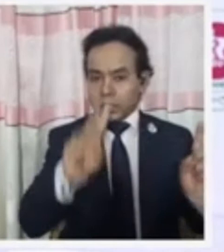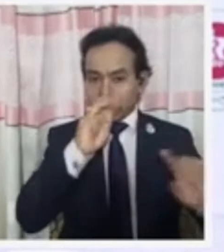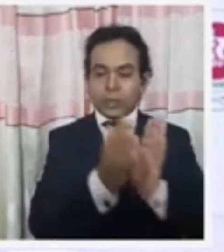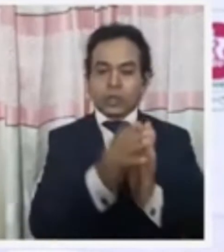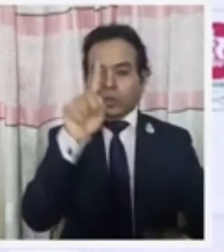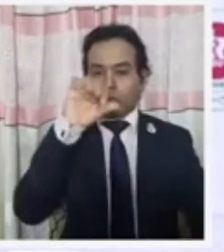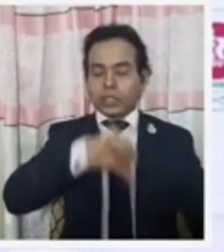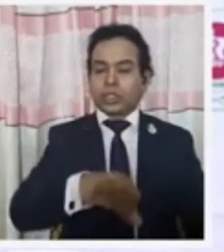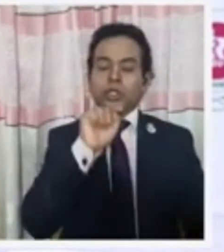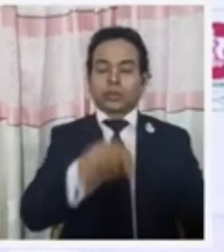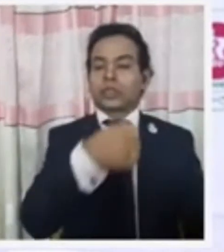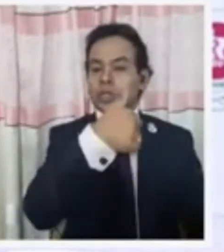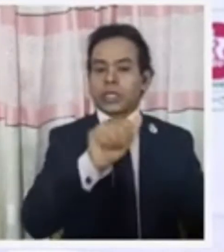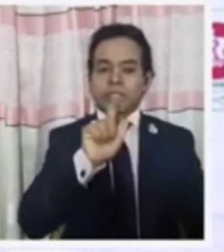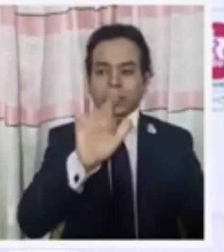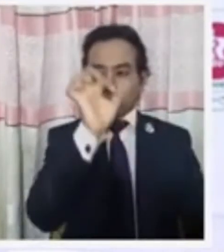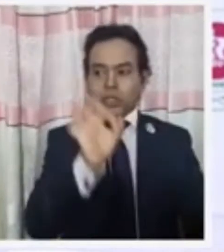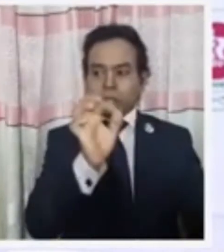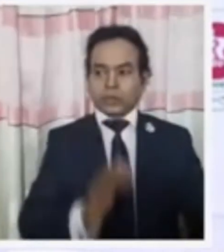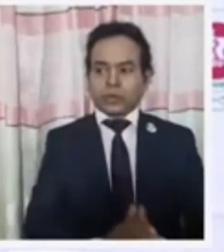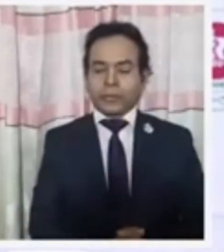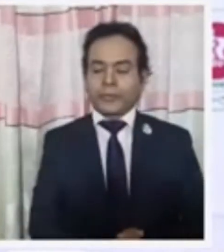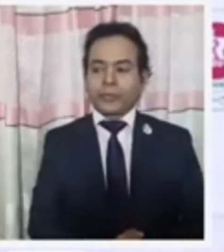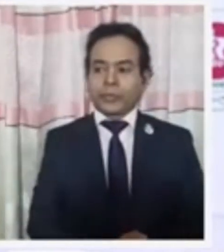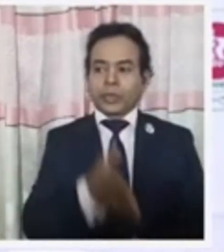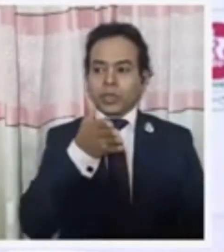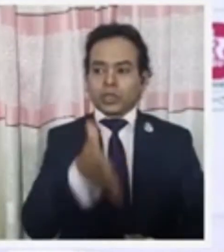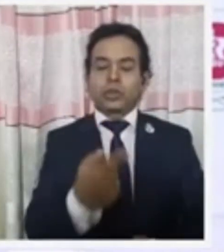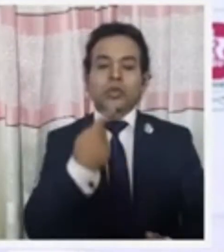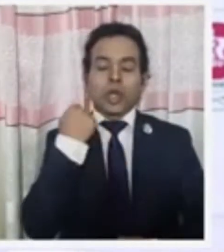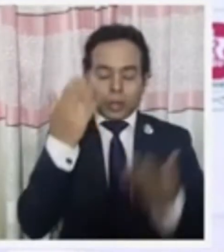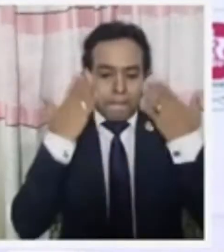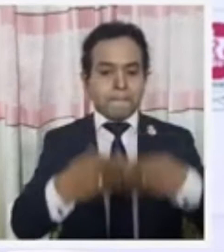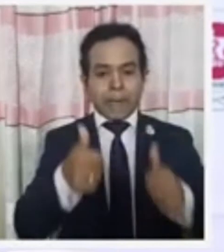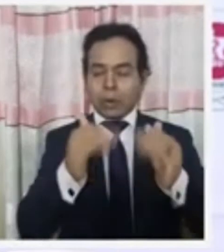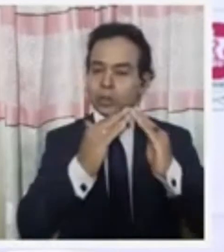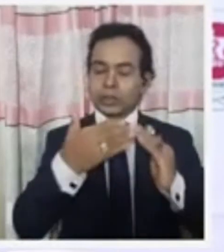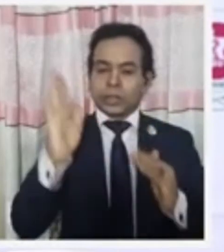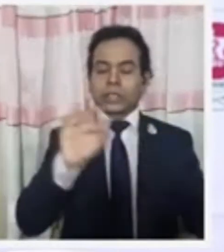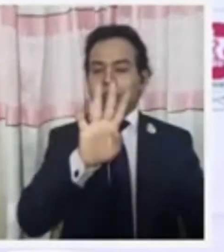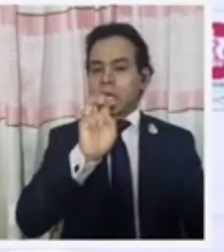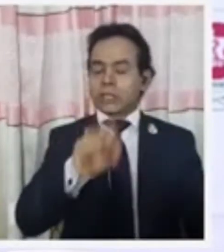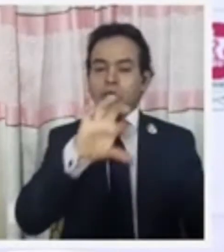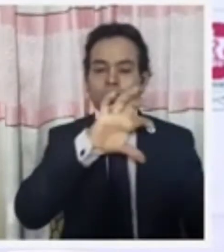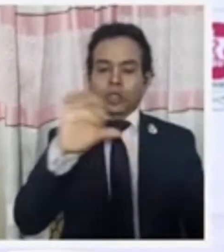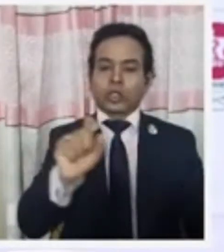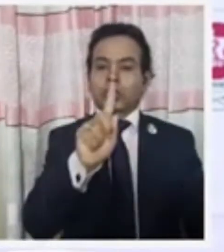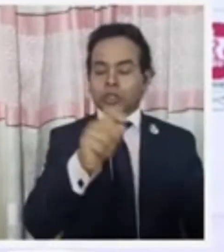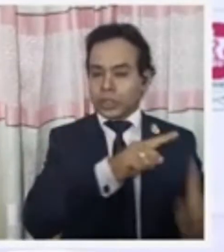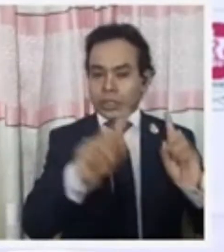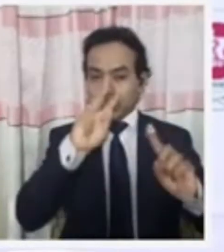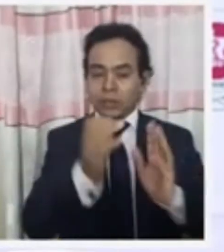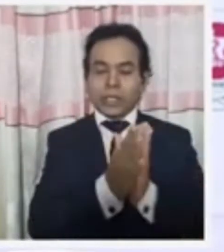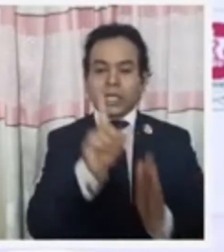1,90,057 জন। 24 ঘন্টায় শনাক্তের হার 23.51% এবং এ পর্যন্ত শনাক্তের হার 19.67%।